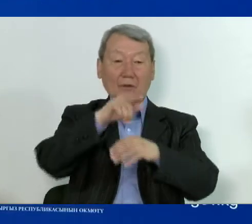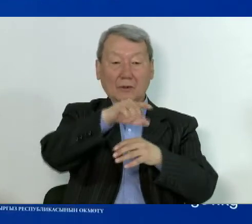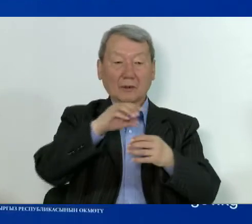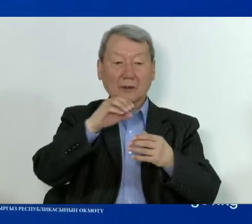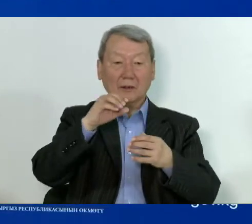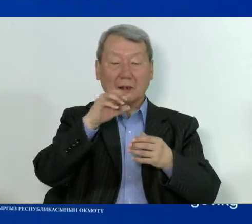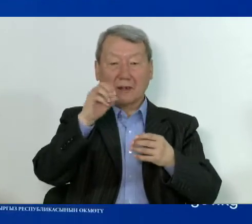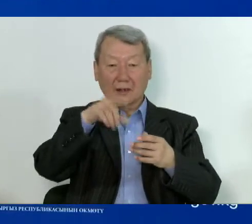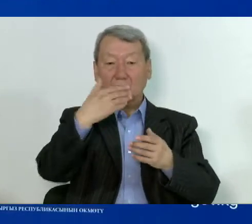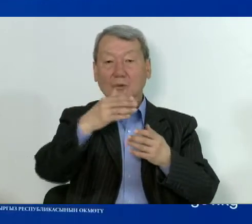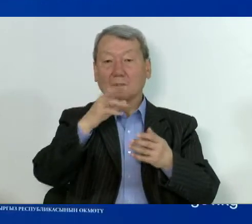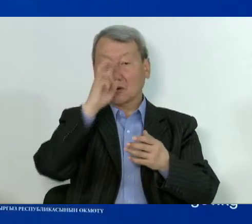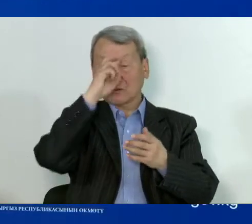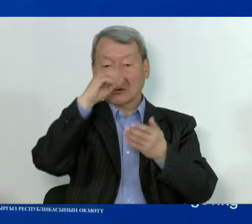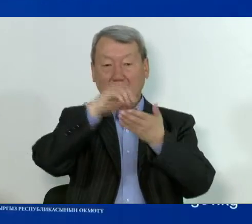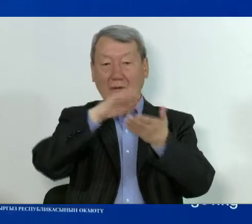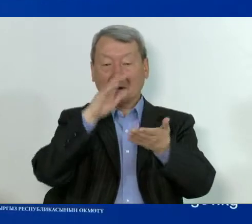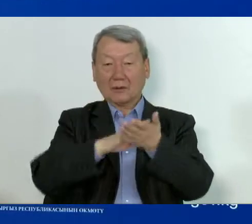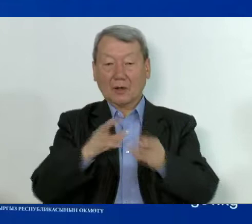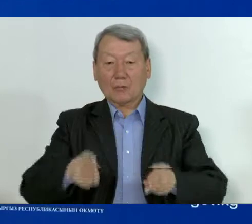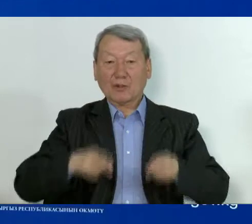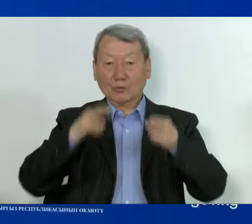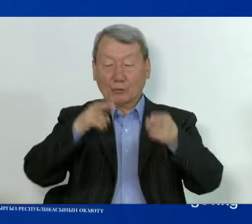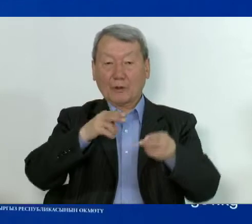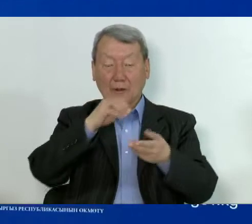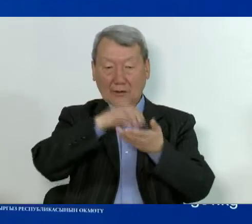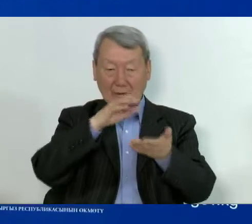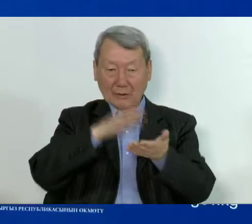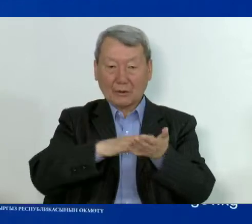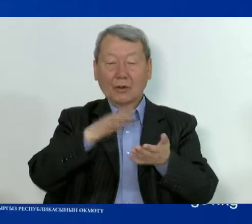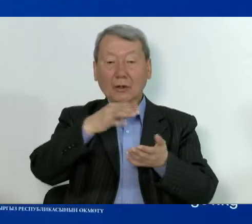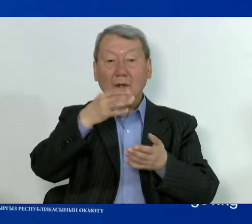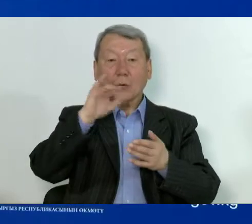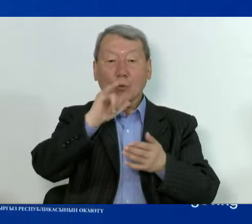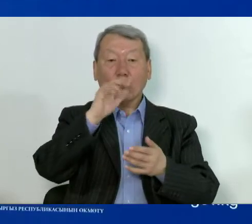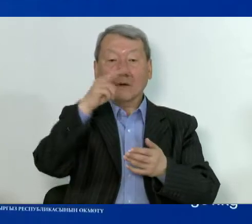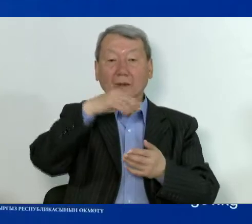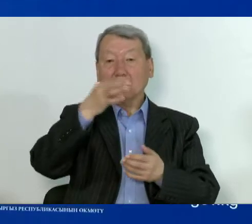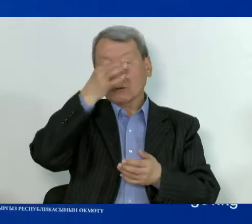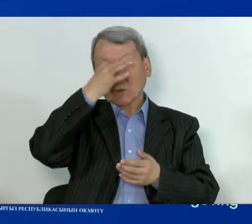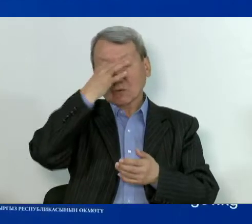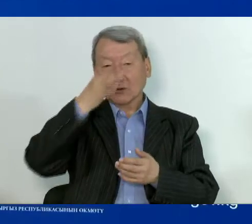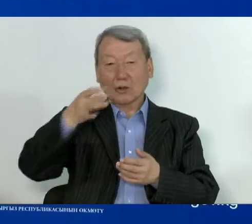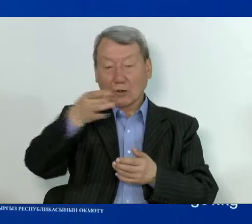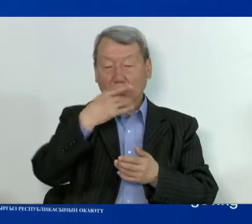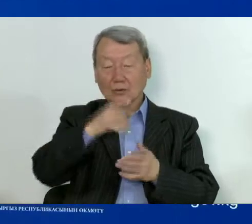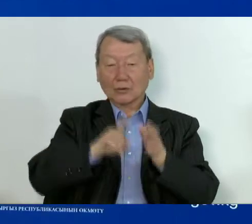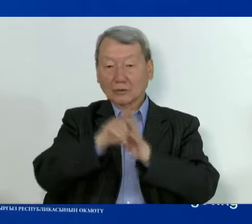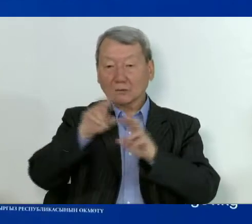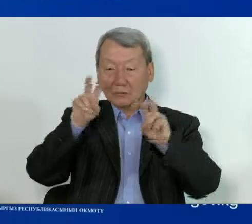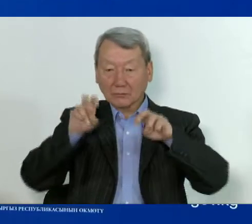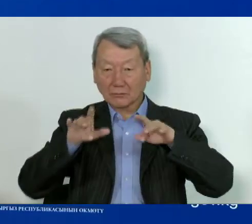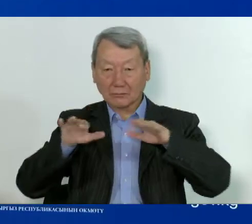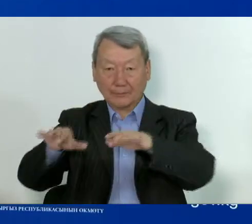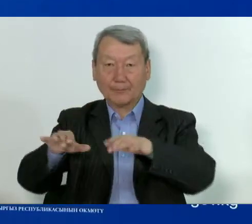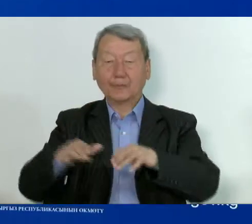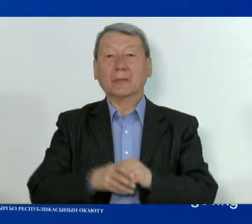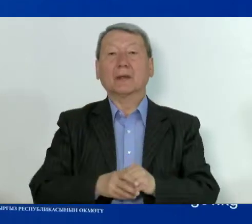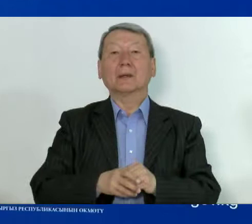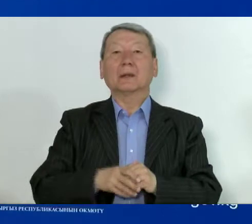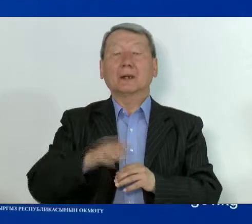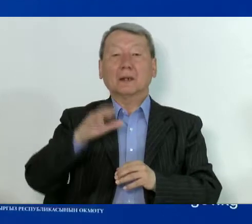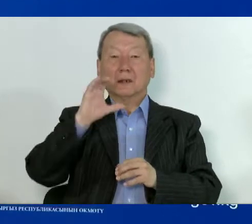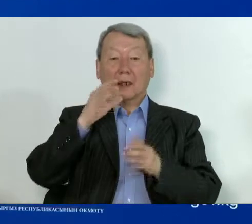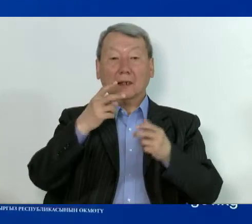едином реестре преступлений и правонарушений УВД Свердловского района, начато досудебное производство по